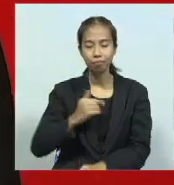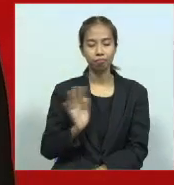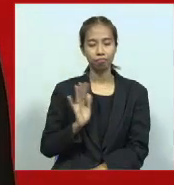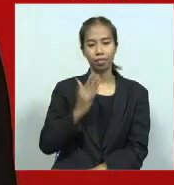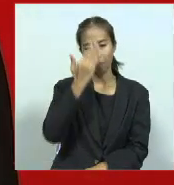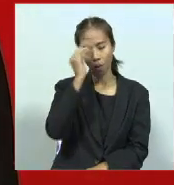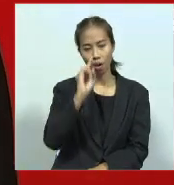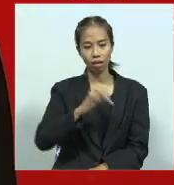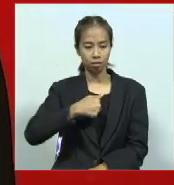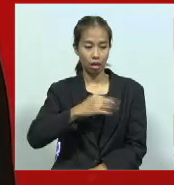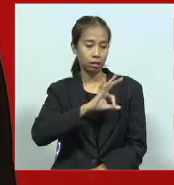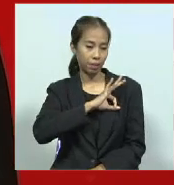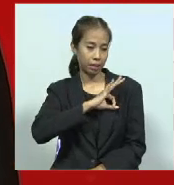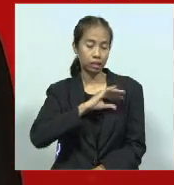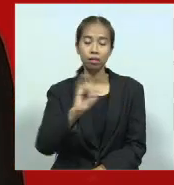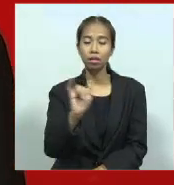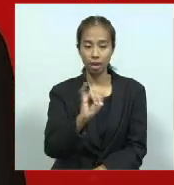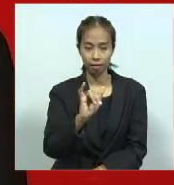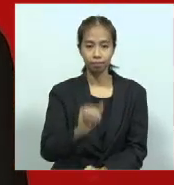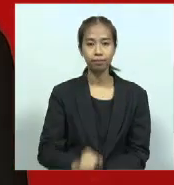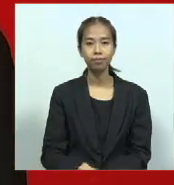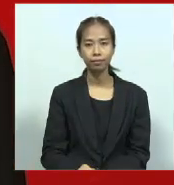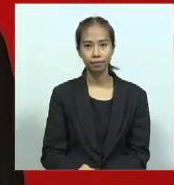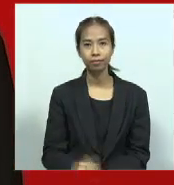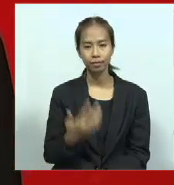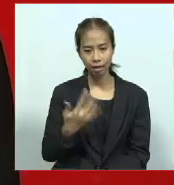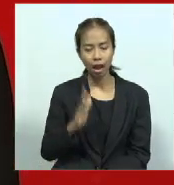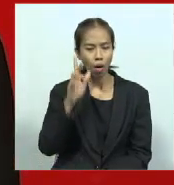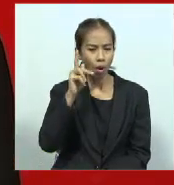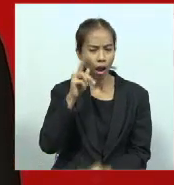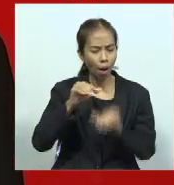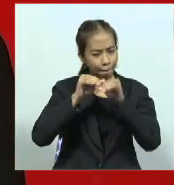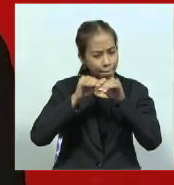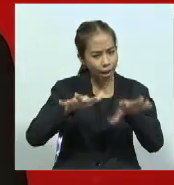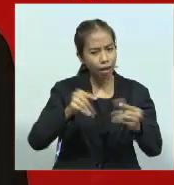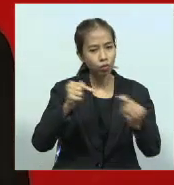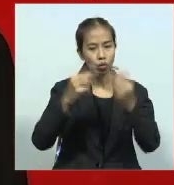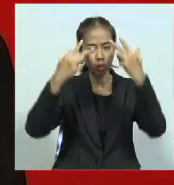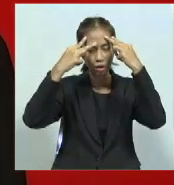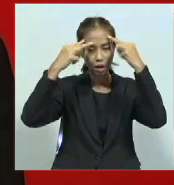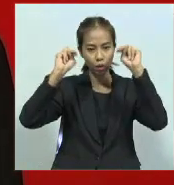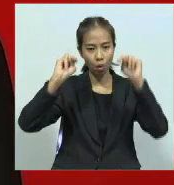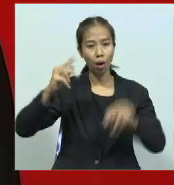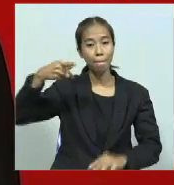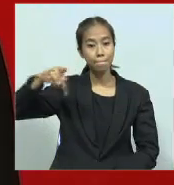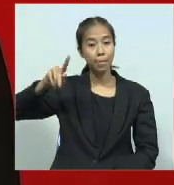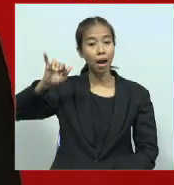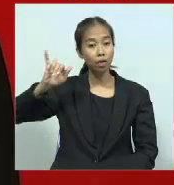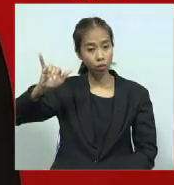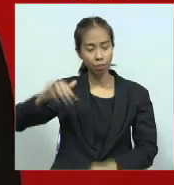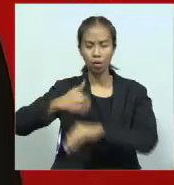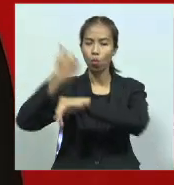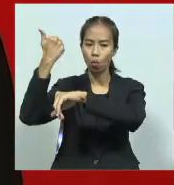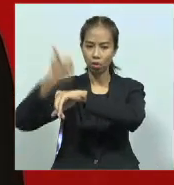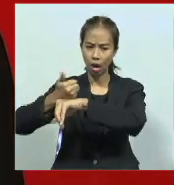ไม่ได้เป็นสมาชิกของพรรคส่วนเรื่องของข่าวว่านายกรัฐมนตรีพลเอกประยุทธ์จันทร์โอชาจะเป็นหัวหน้าพรร